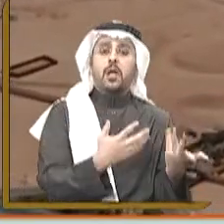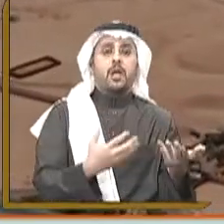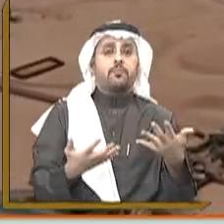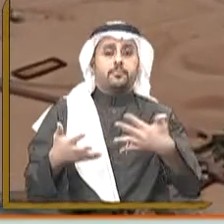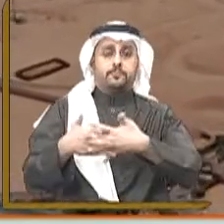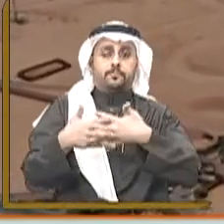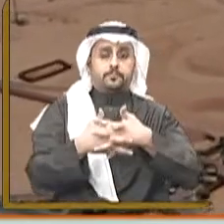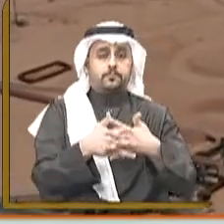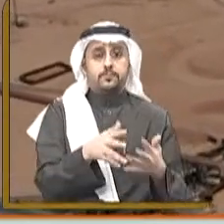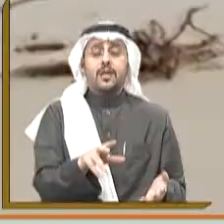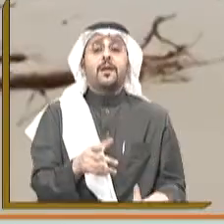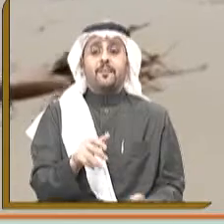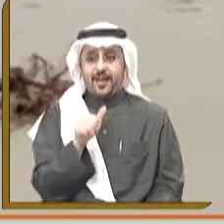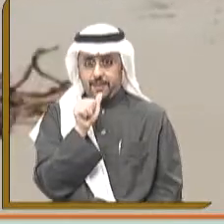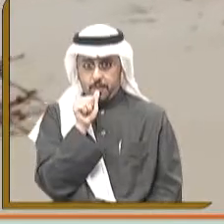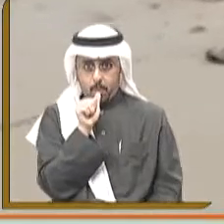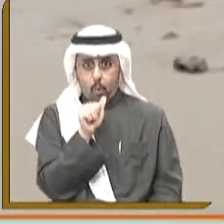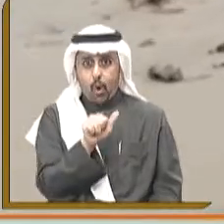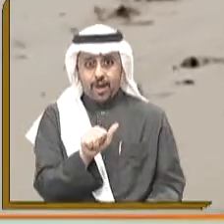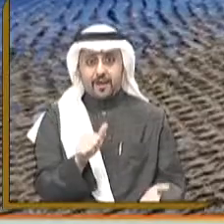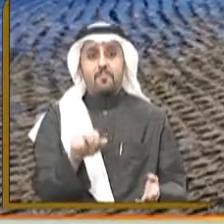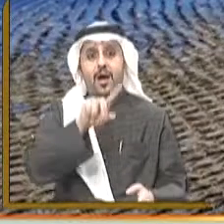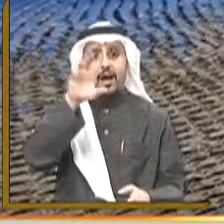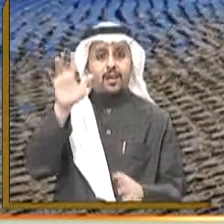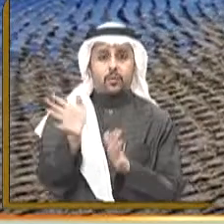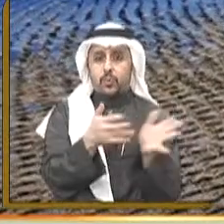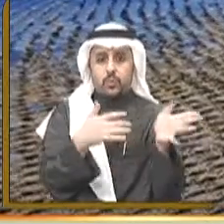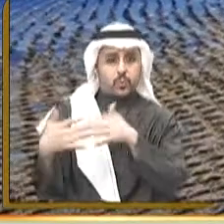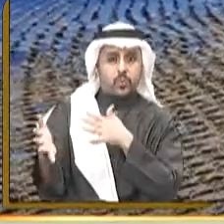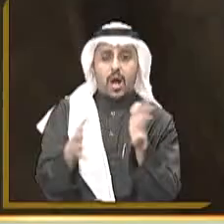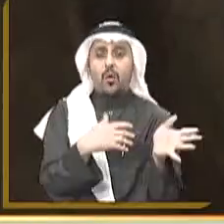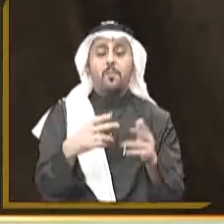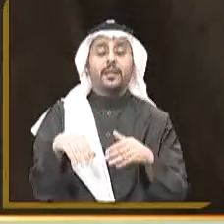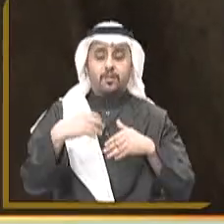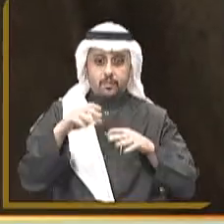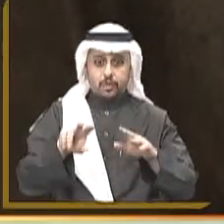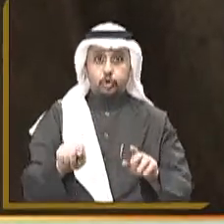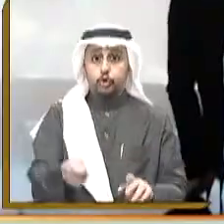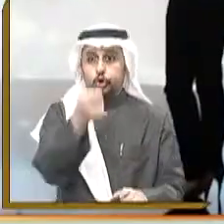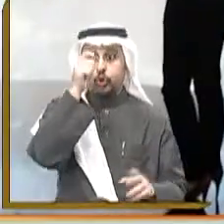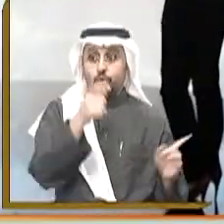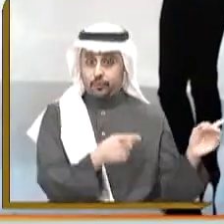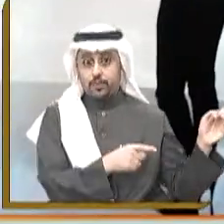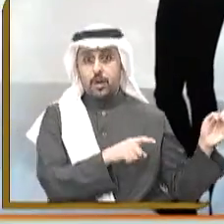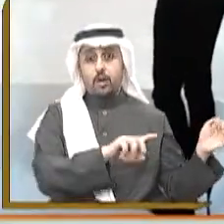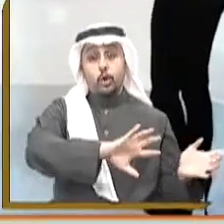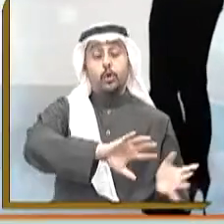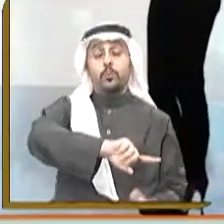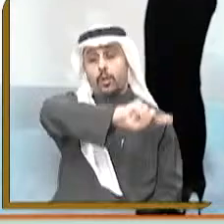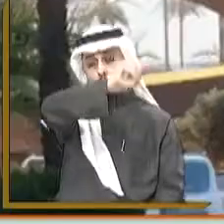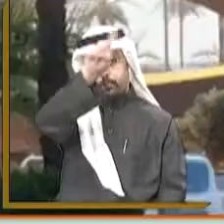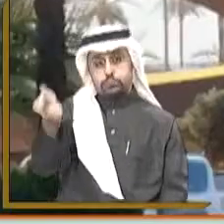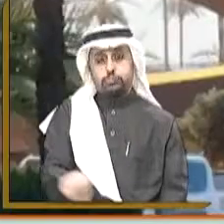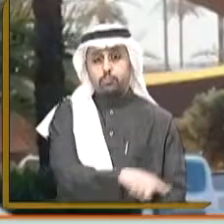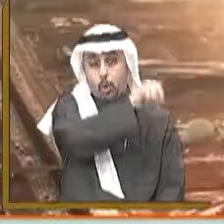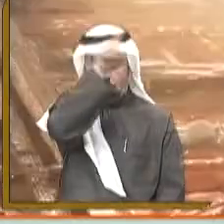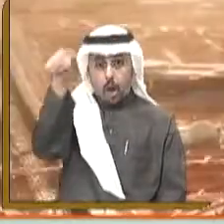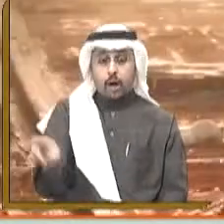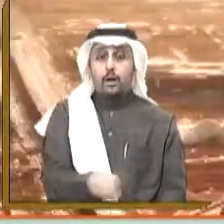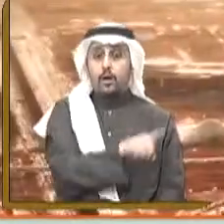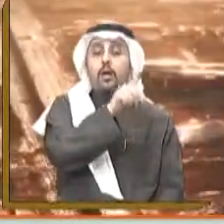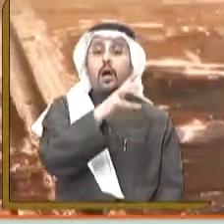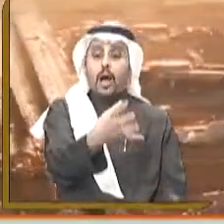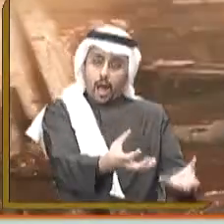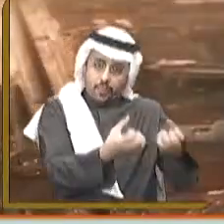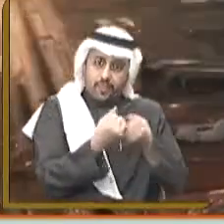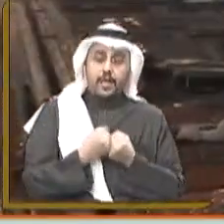طاقة الرياح البحرية في عدة مناطق حول العالم. وشمل أصول شركة سكاي بورن رينبولز حصصا